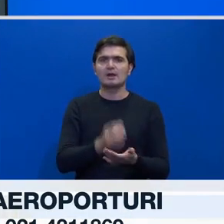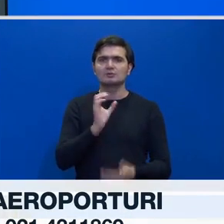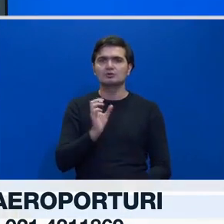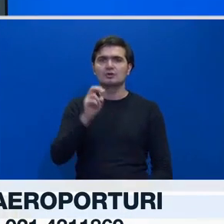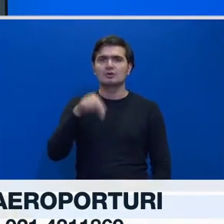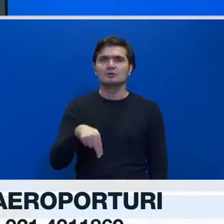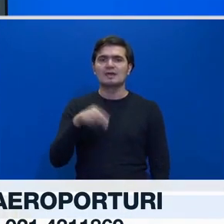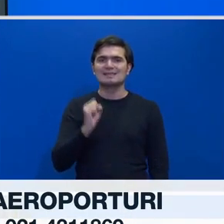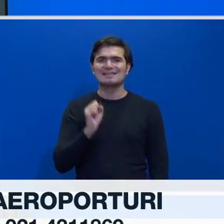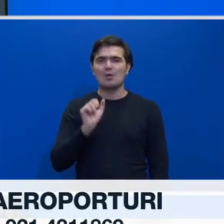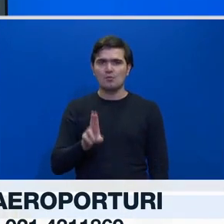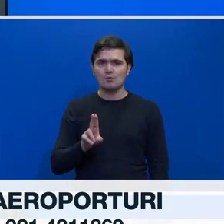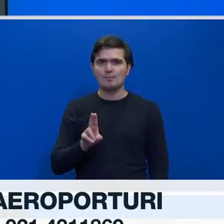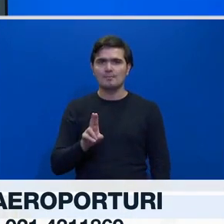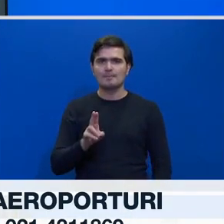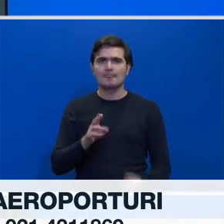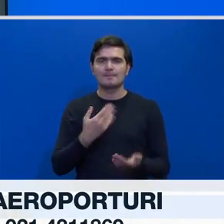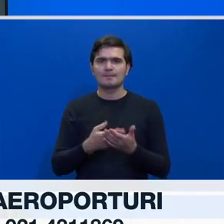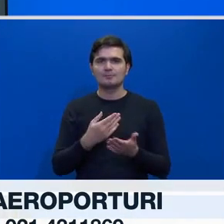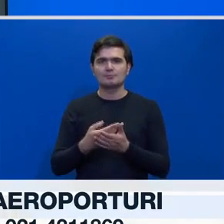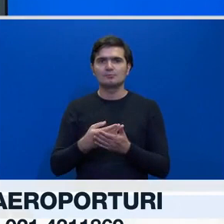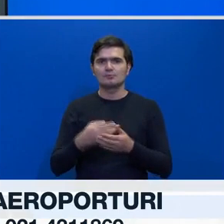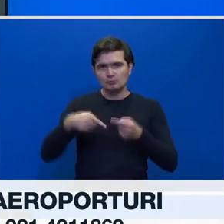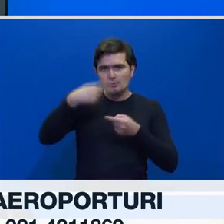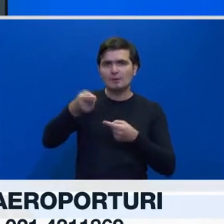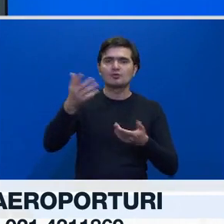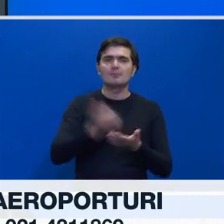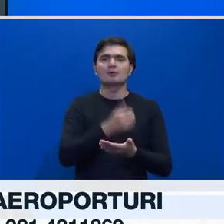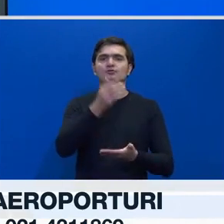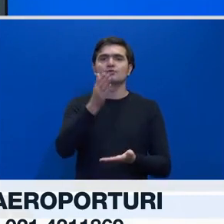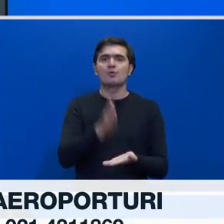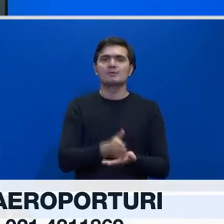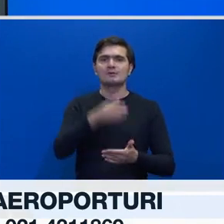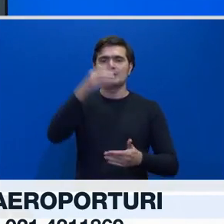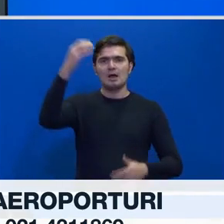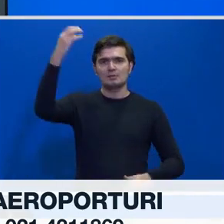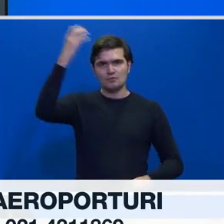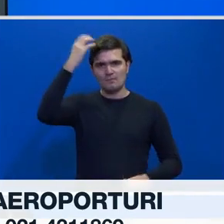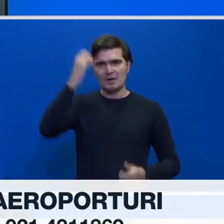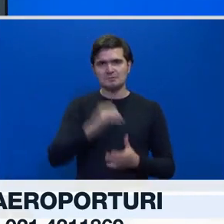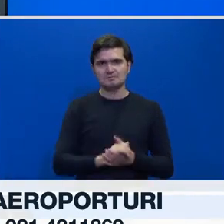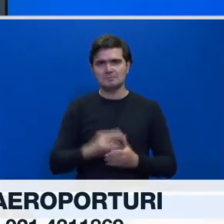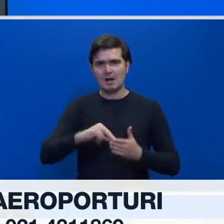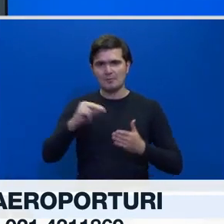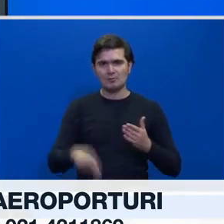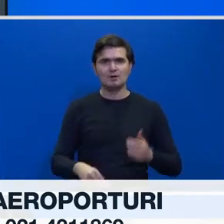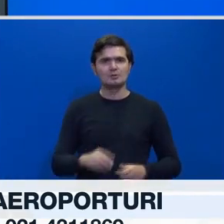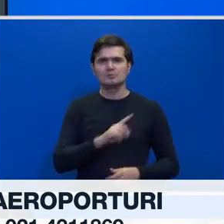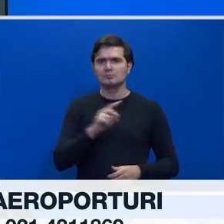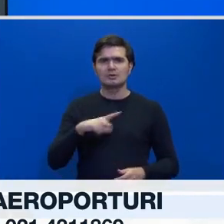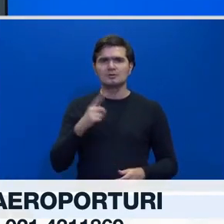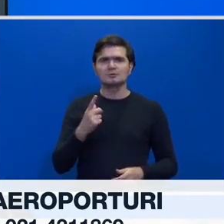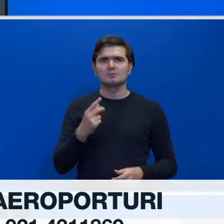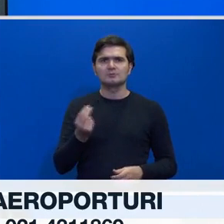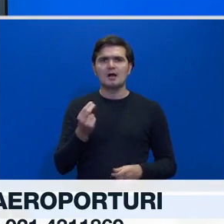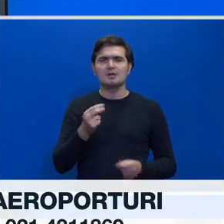de Urgență, care a deschis calea acestei hotărâri de guvern care astăzi a fost aprobată. Nu este neapărat o chestiune, un amănunt